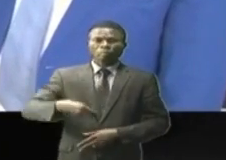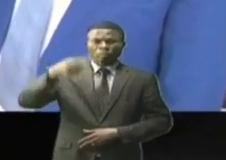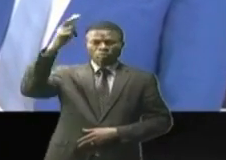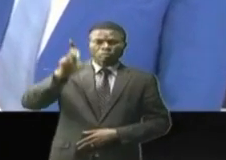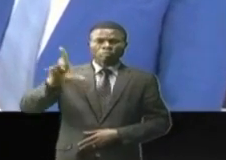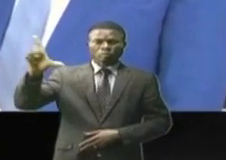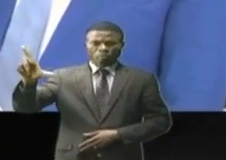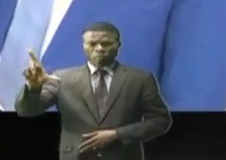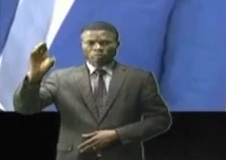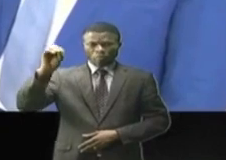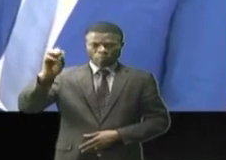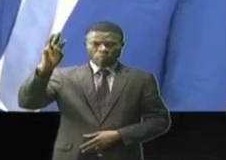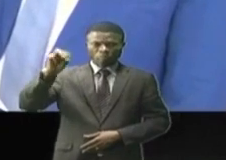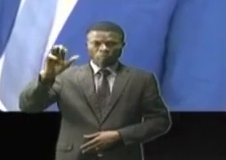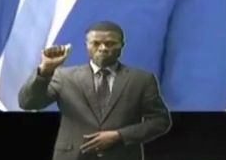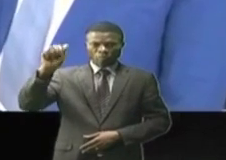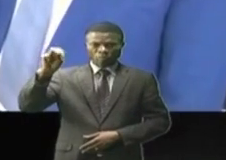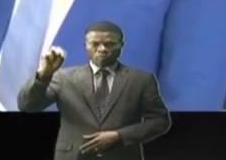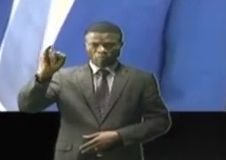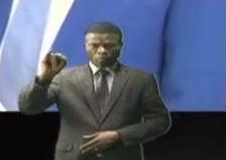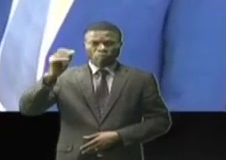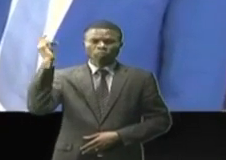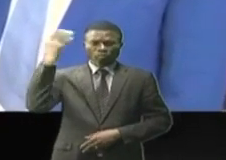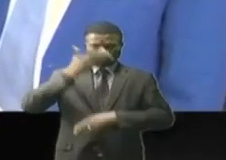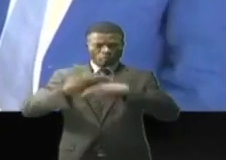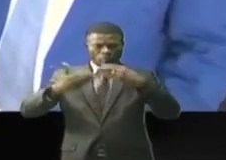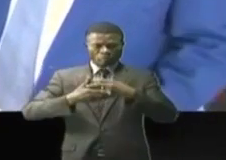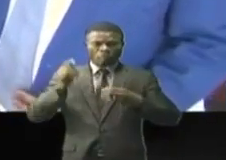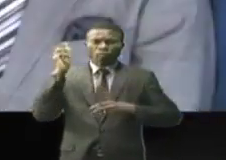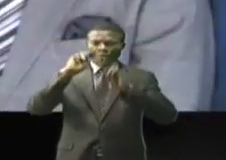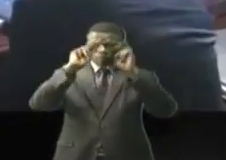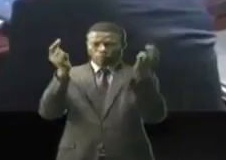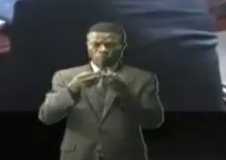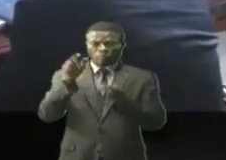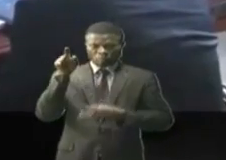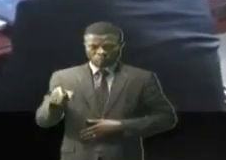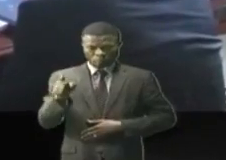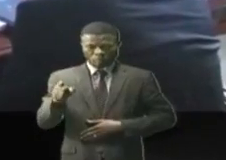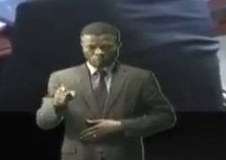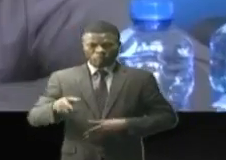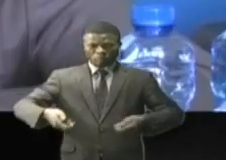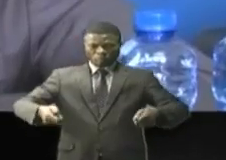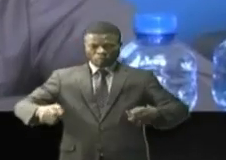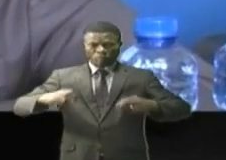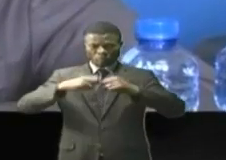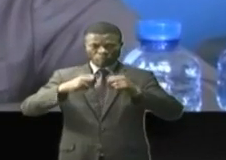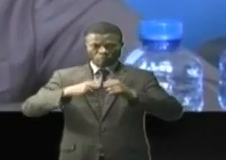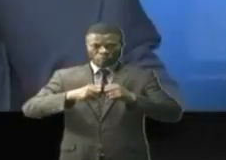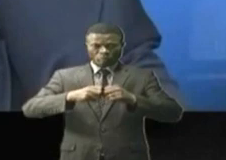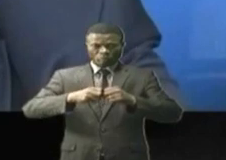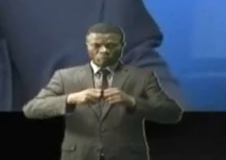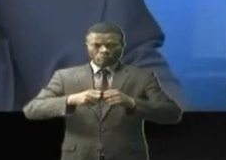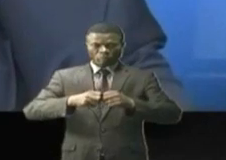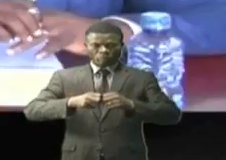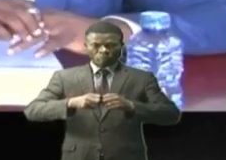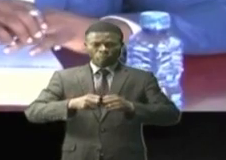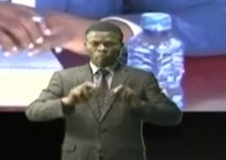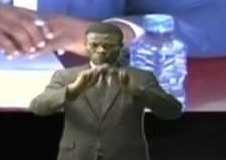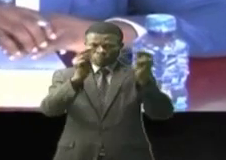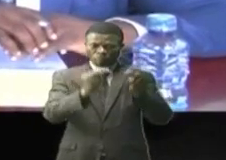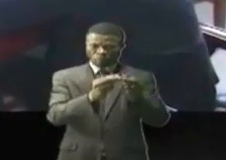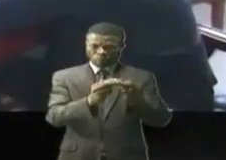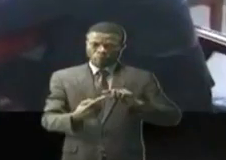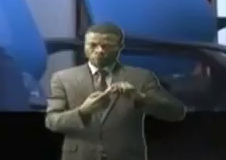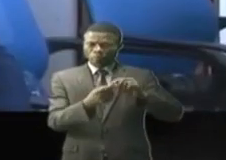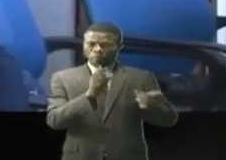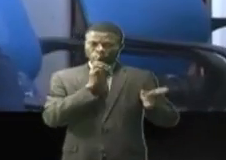être construite cette usine de fabrication de batteries électriques. Signalons que un cadre permanent de concertation mis sur